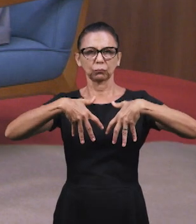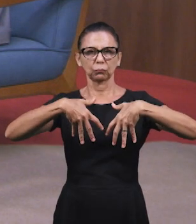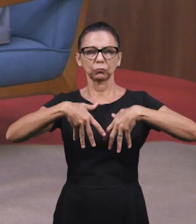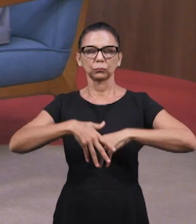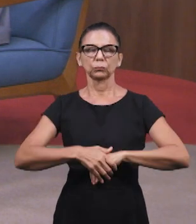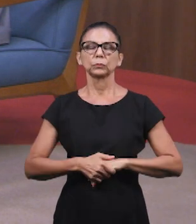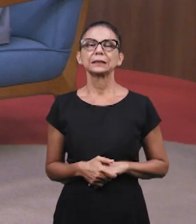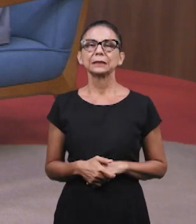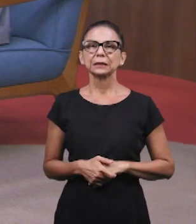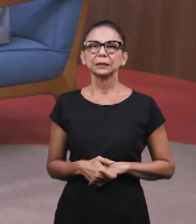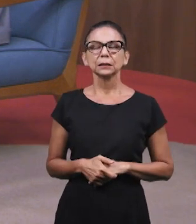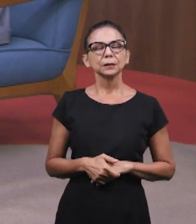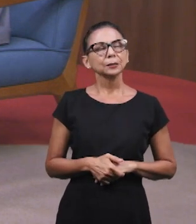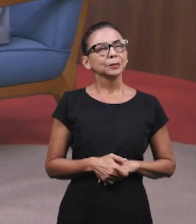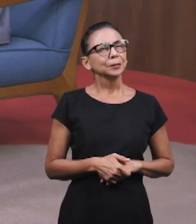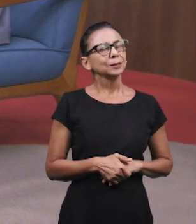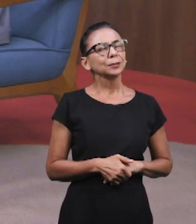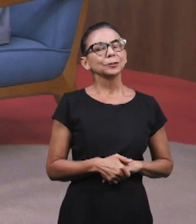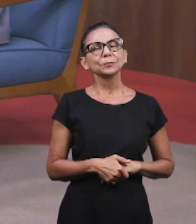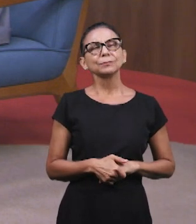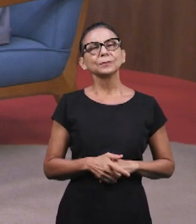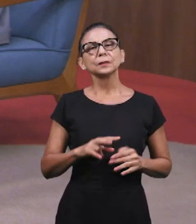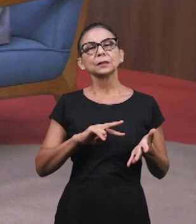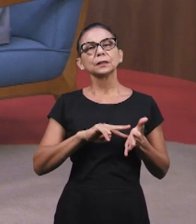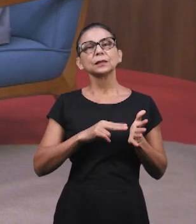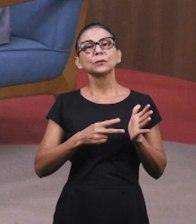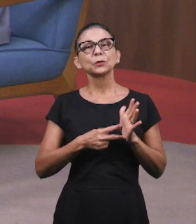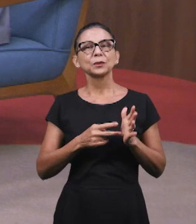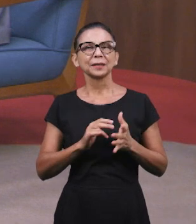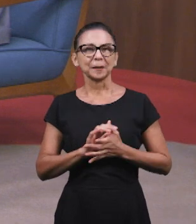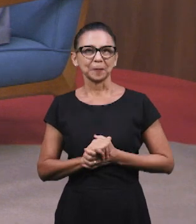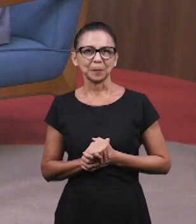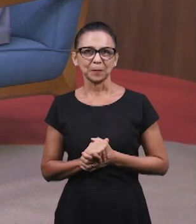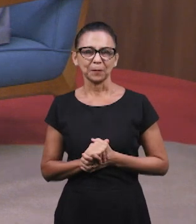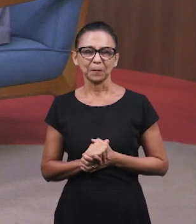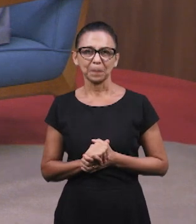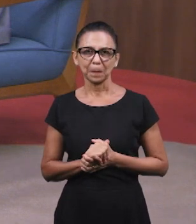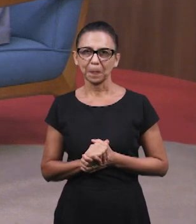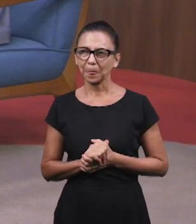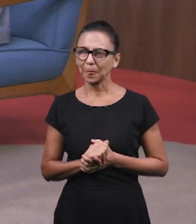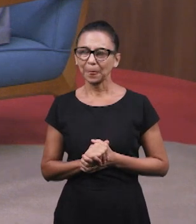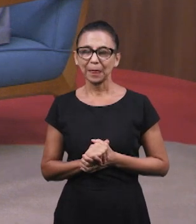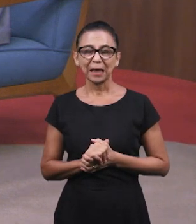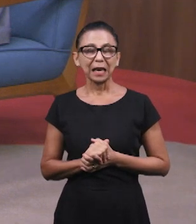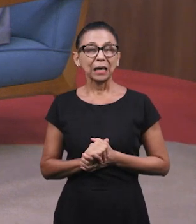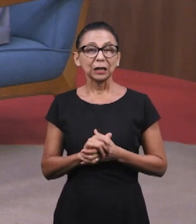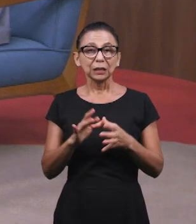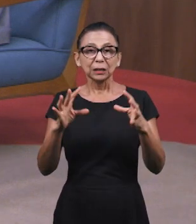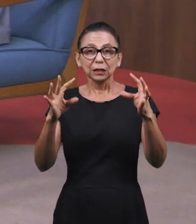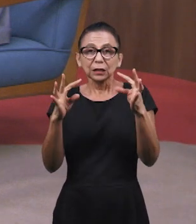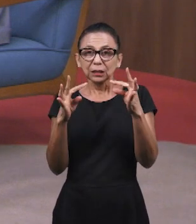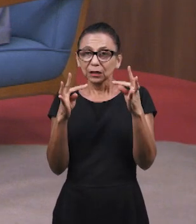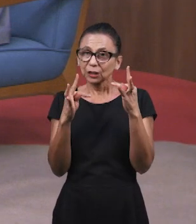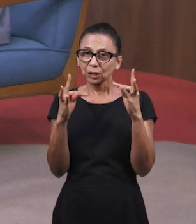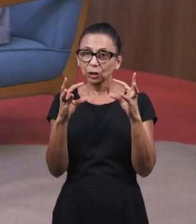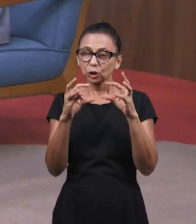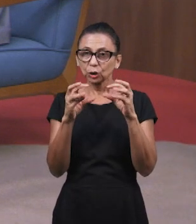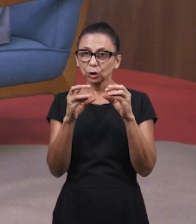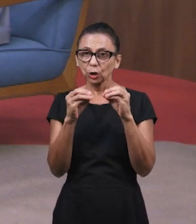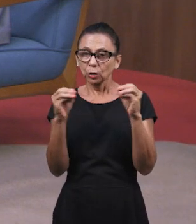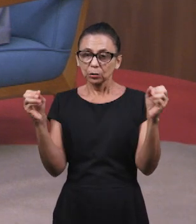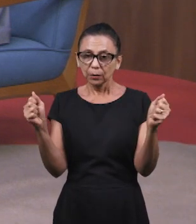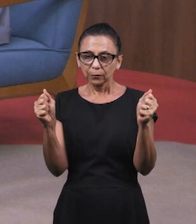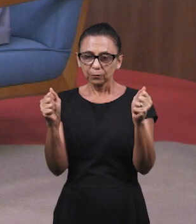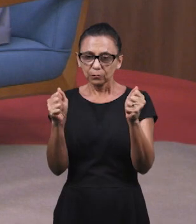que personne n'est resté dehors. Il n'avait pas une autre alternative. Donc, Josué, qui était